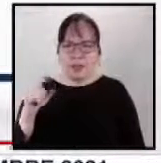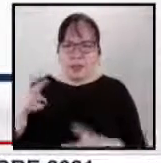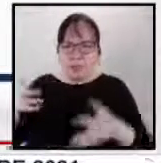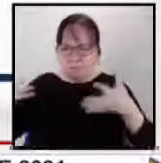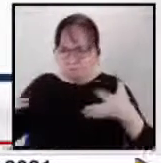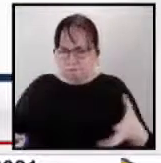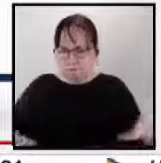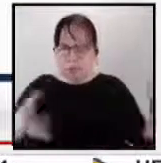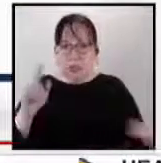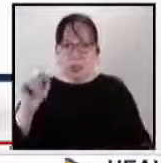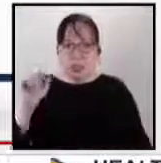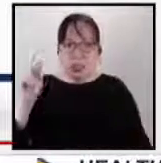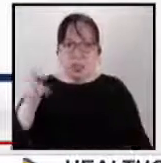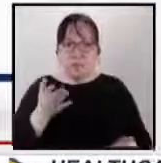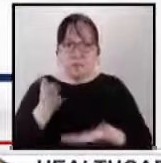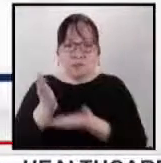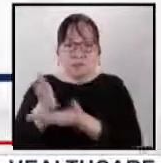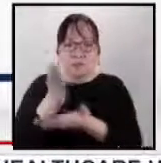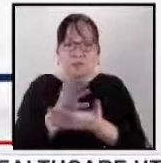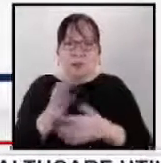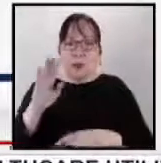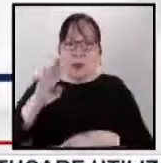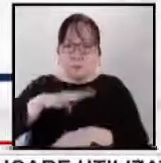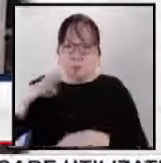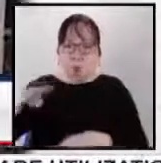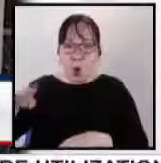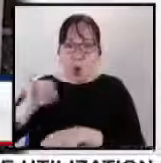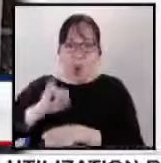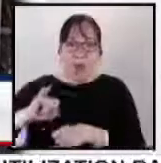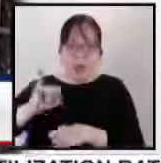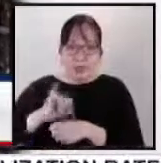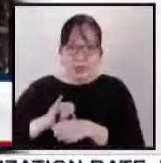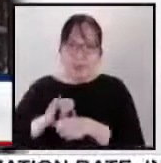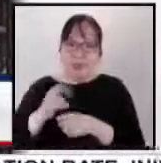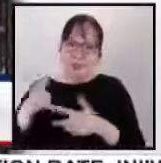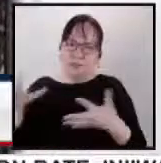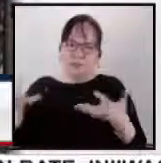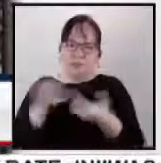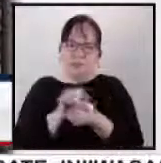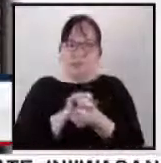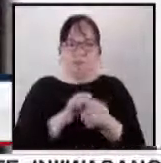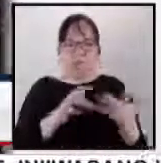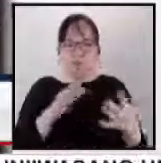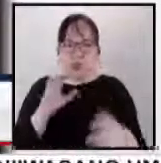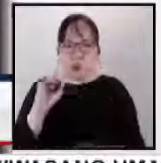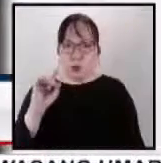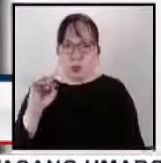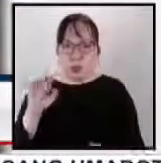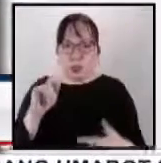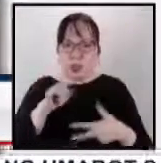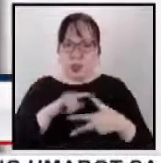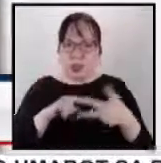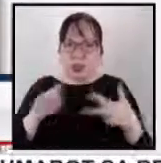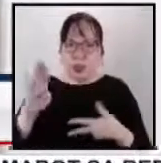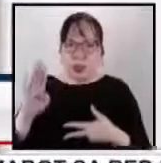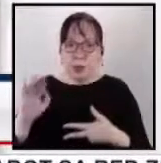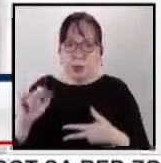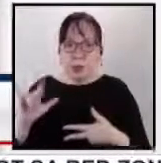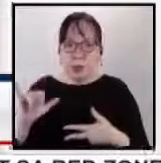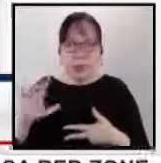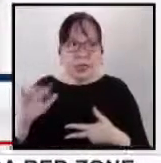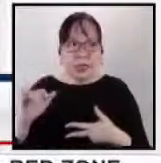tatlong isla ng Bohol na nasalanta ng Bagyong Odette. Ito ang Balikasag Island, Pamilakan Island at Tintinan